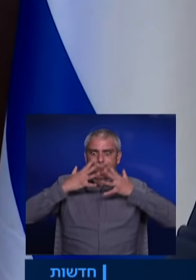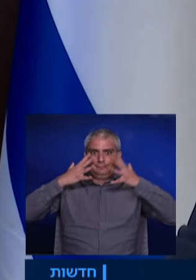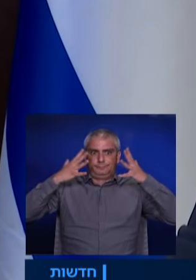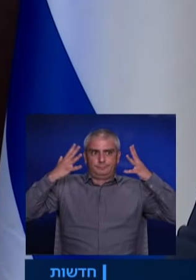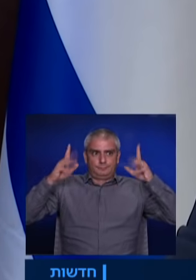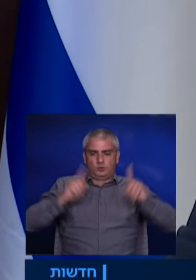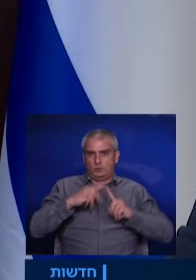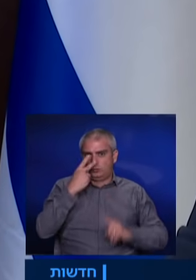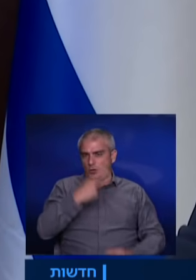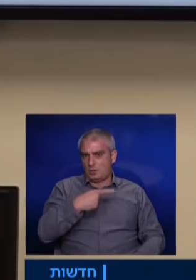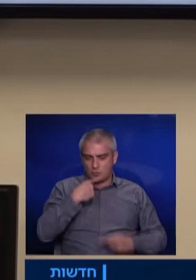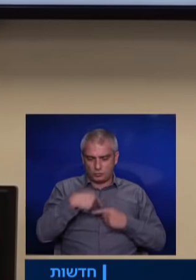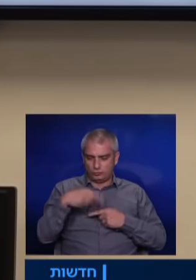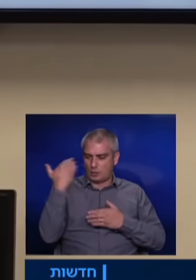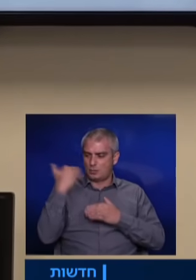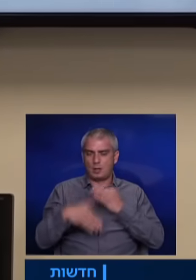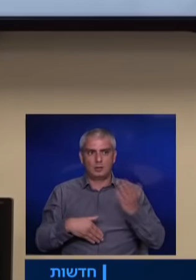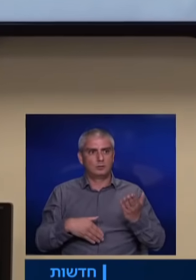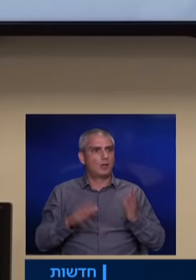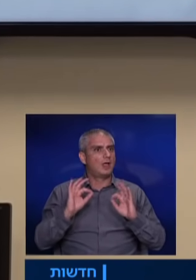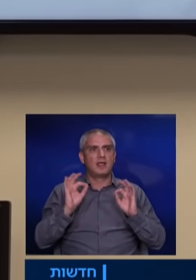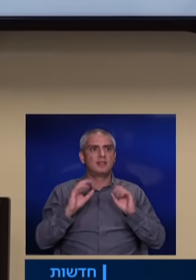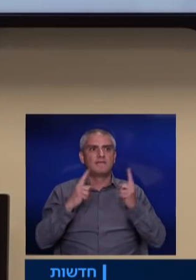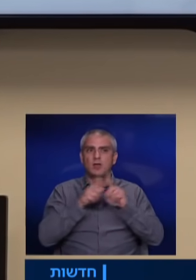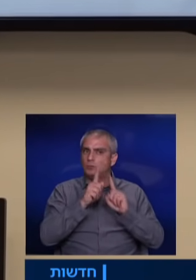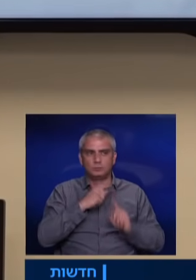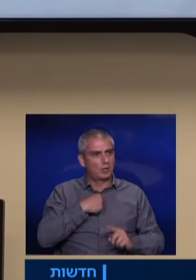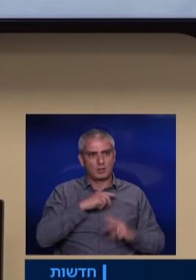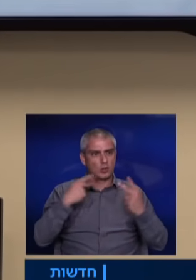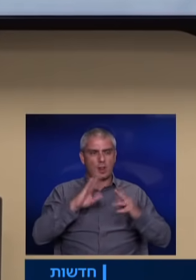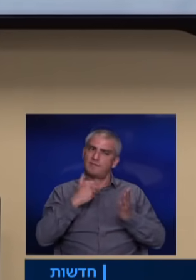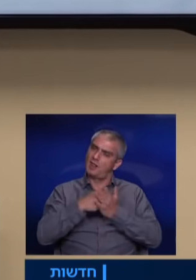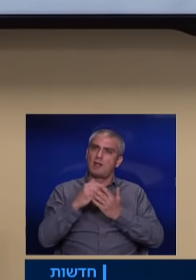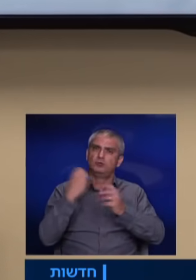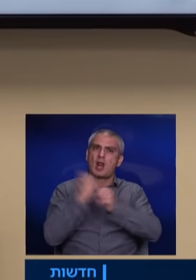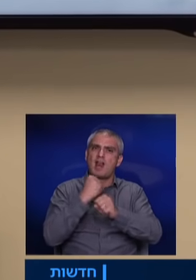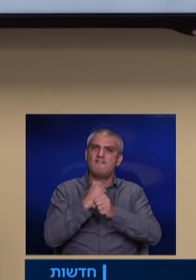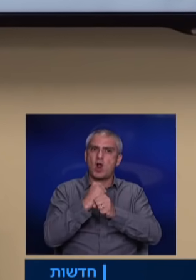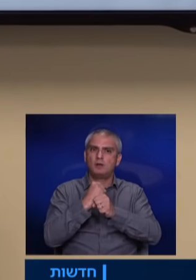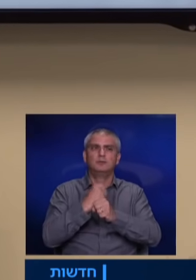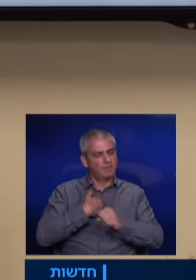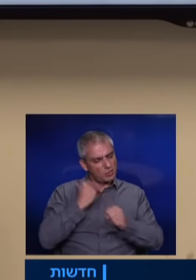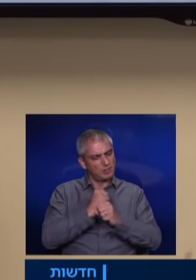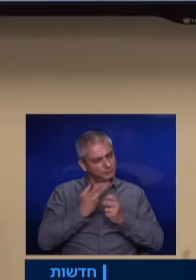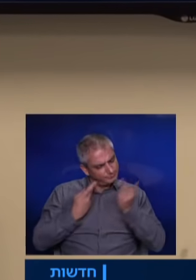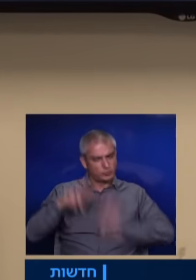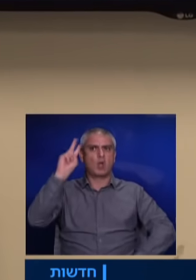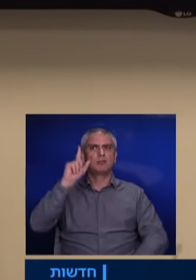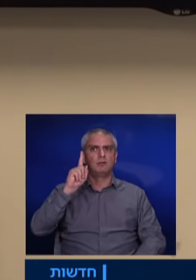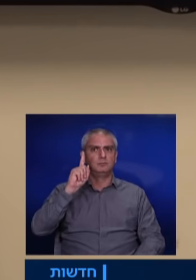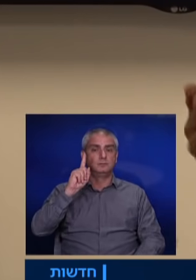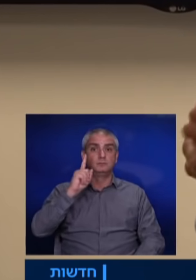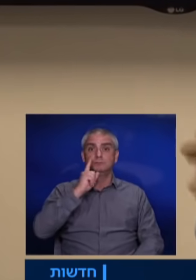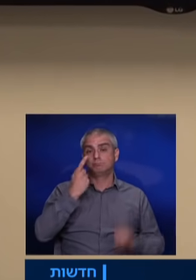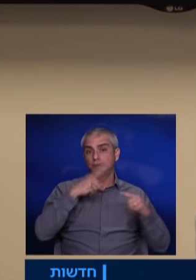כפי שראינו בשנה האחרונה. שום אירוע כזה לא ירתיע אותנו מלהמשיך ולפעול ונפעל ביתר סט. במקביל,